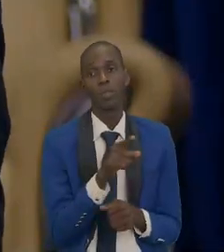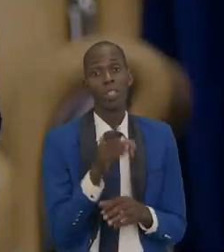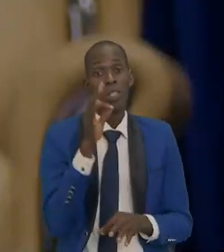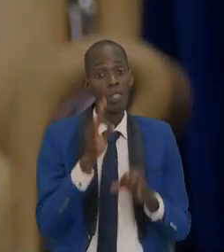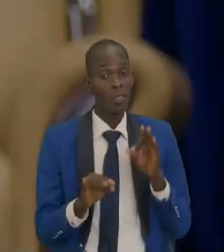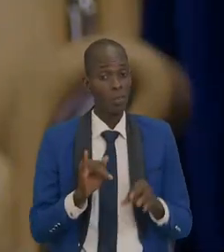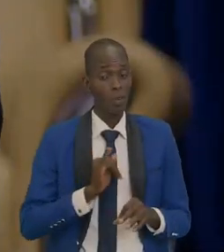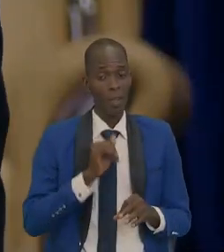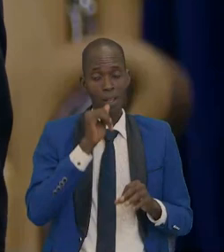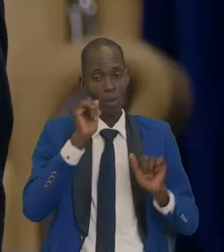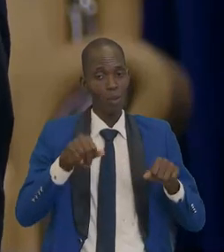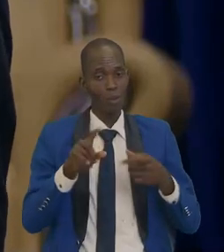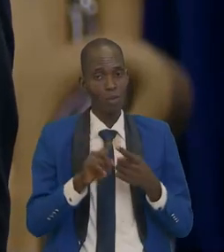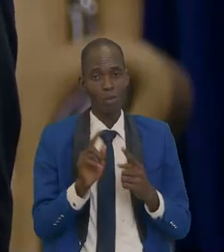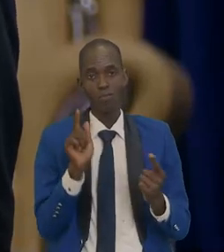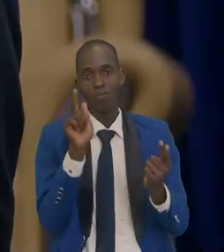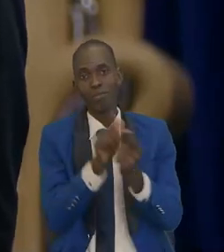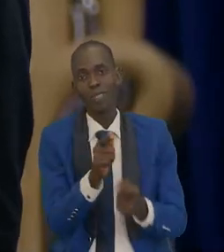Si je devais venir vers toi là-bas,